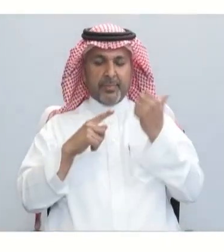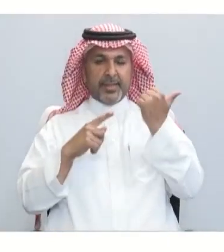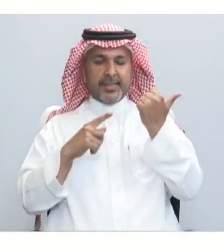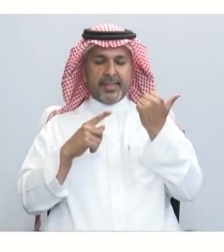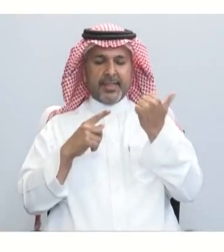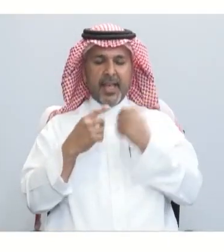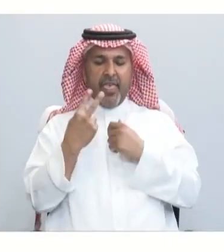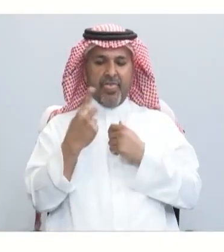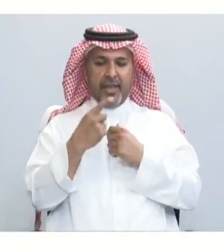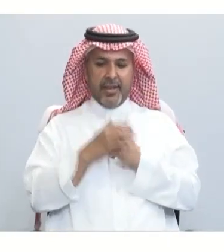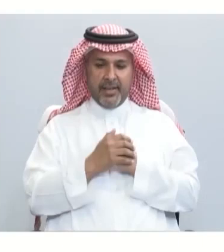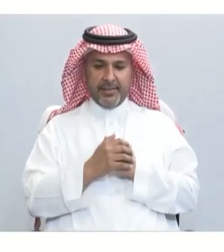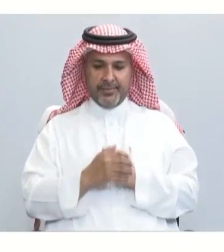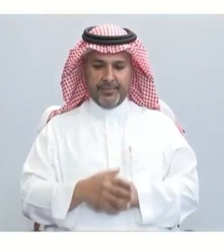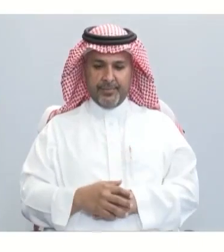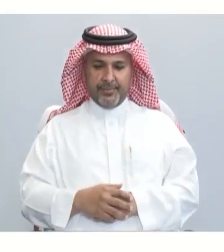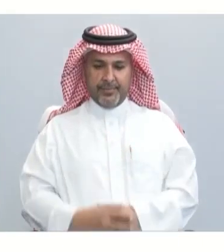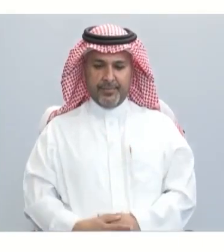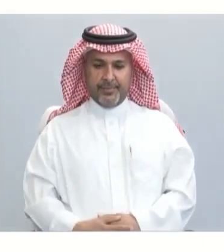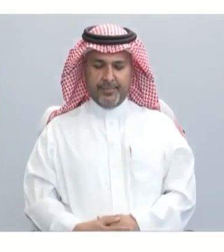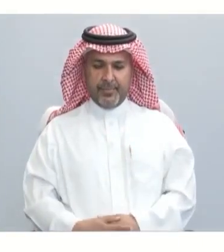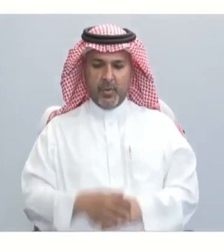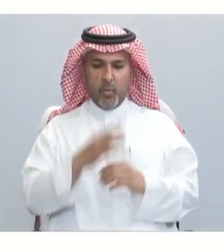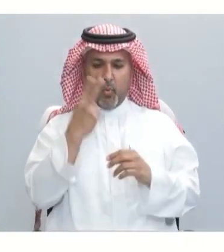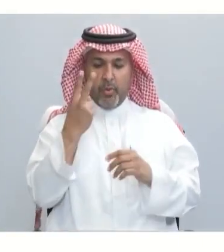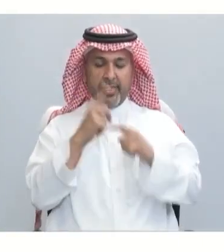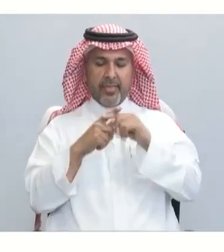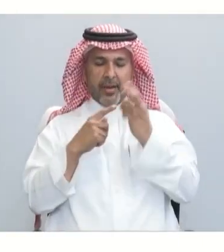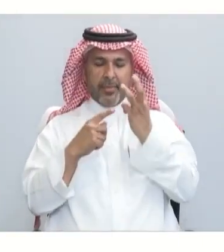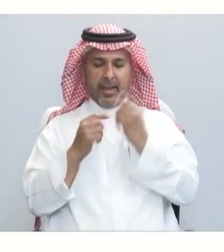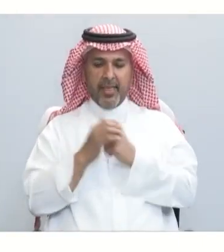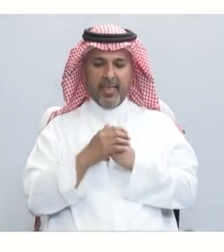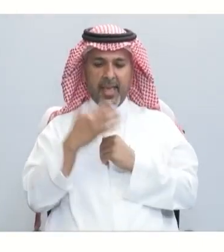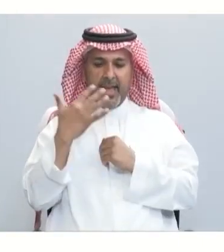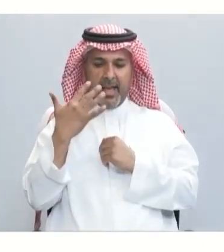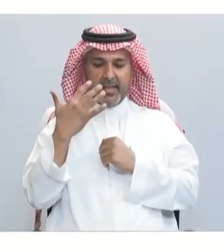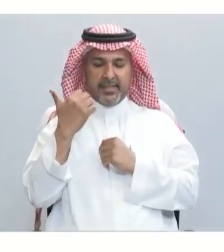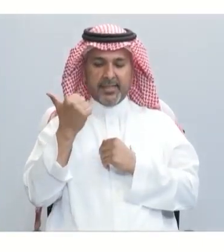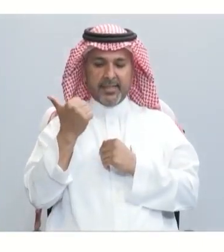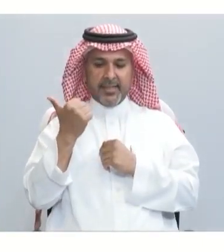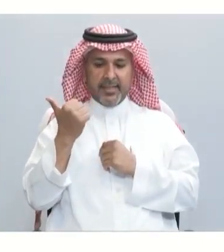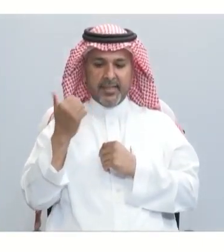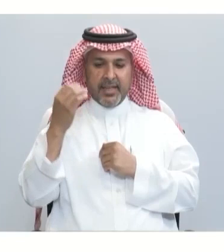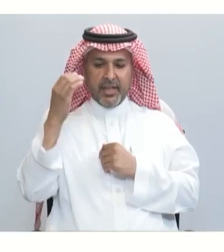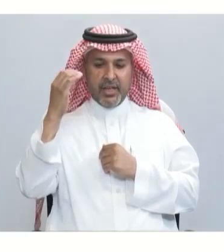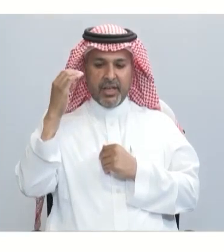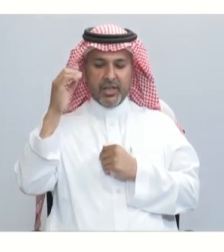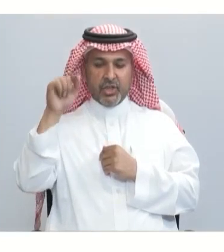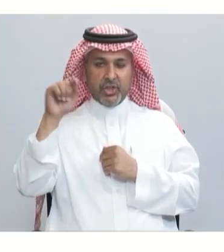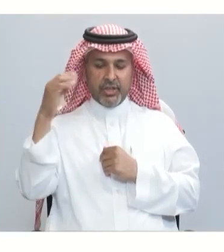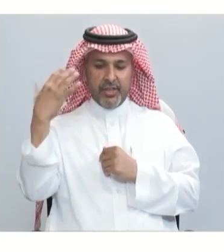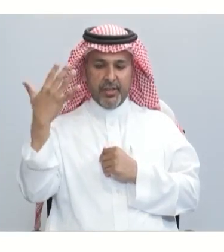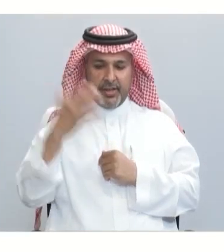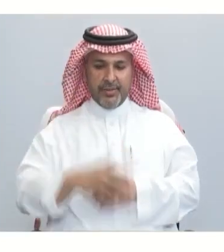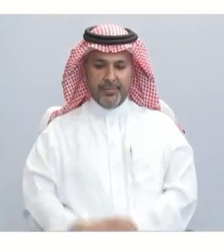اضربها في 3 في سالب في جذر خ يعني كون عندي بدال الزاد راح يكون ناقص مباشره 2 في